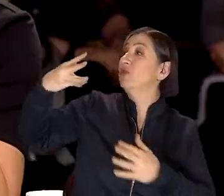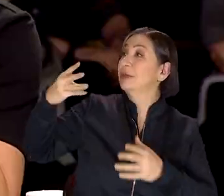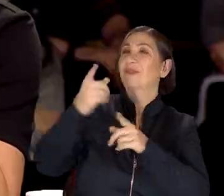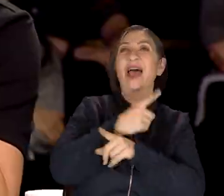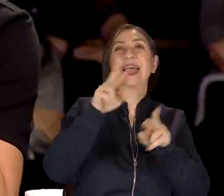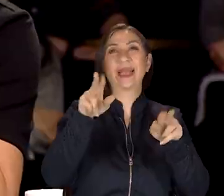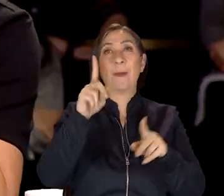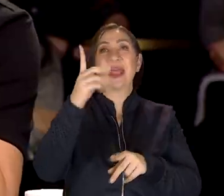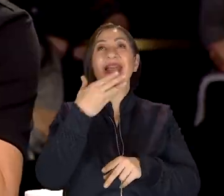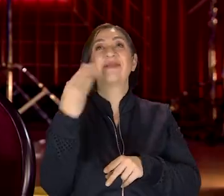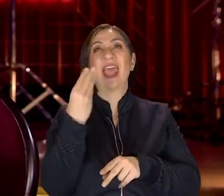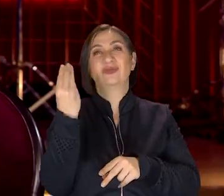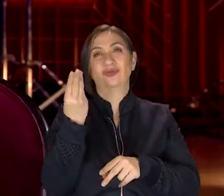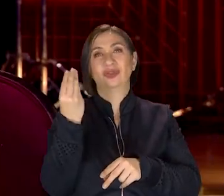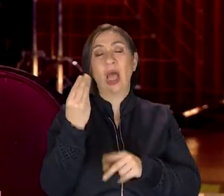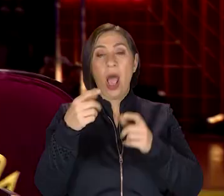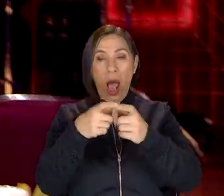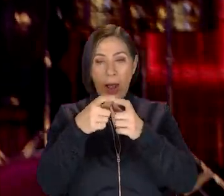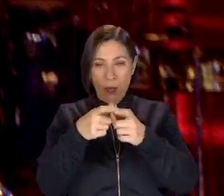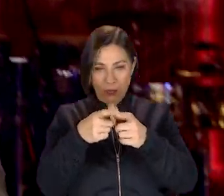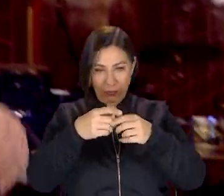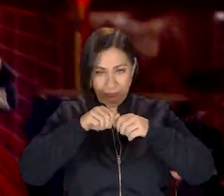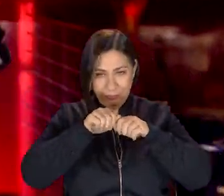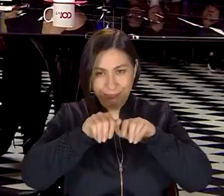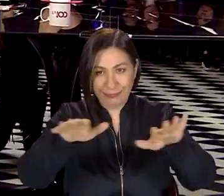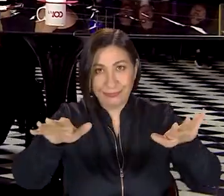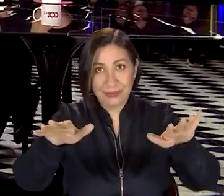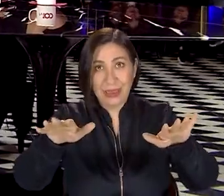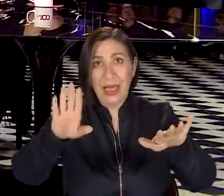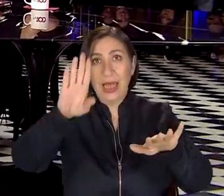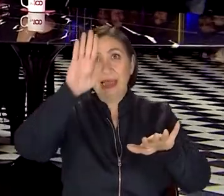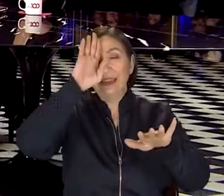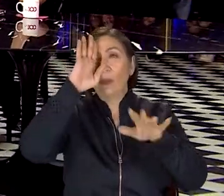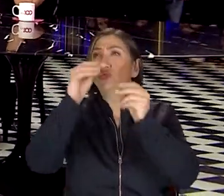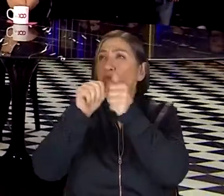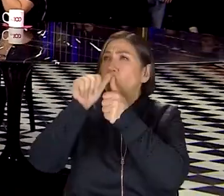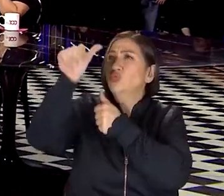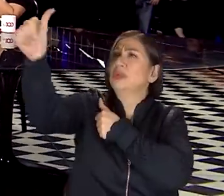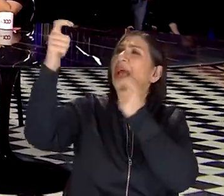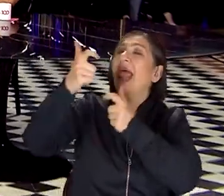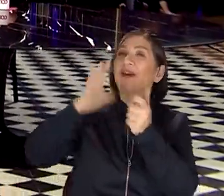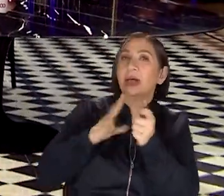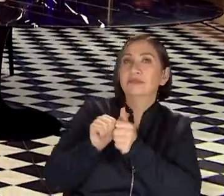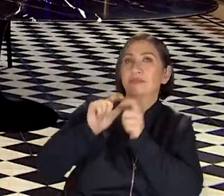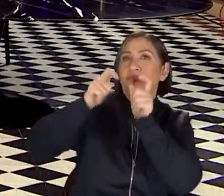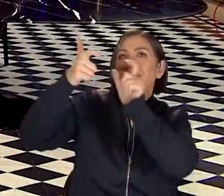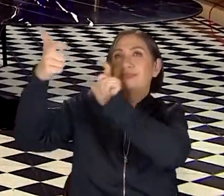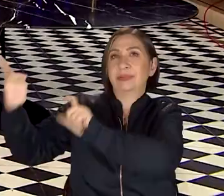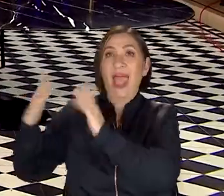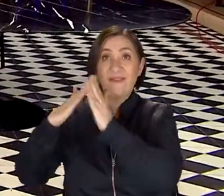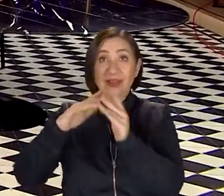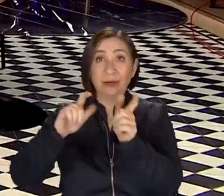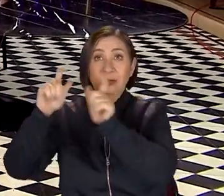falan. Bir genç insan albümünü çıkarıyordu, İstanbul'a çok uzak bir yere taşınıyordu.